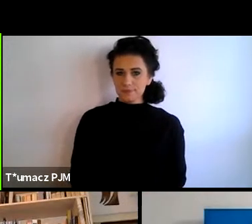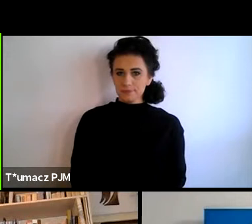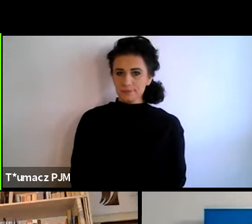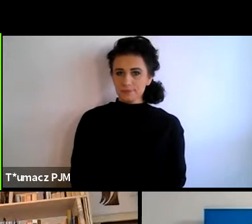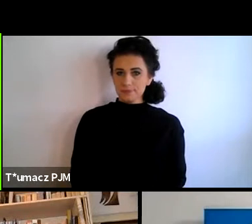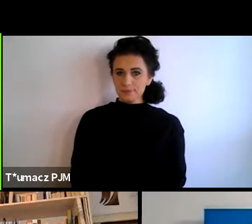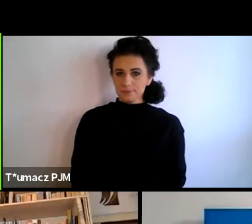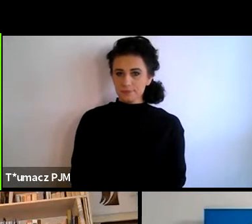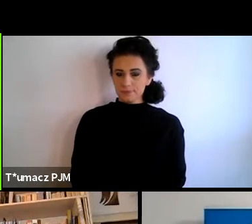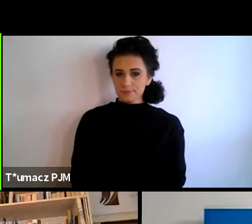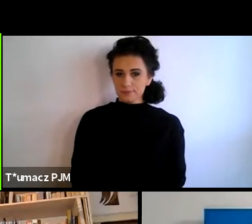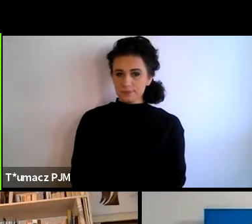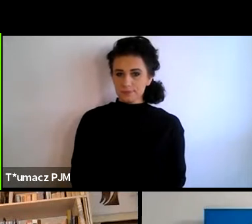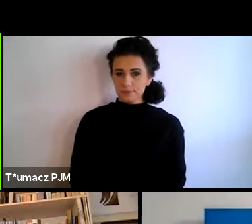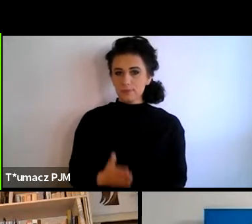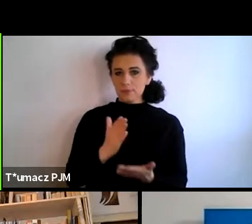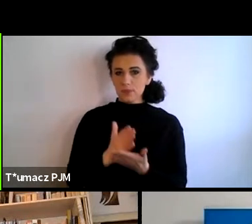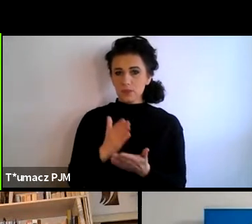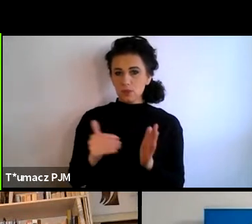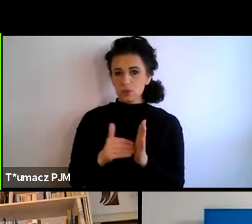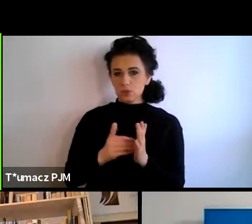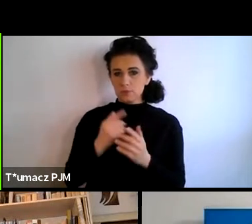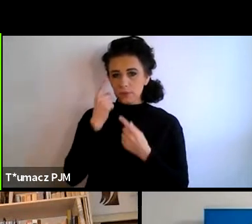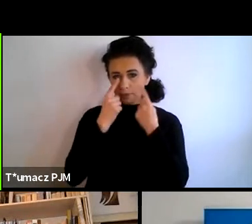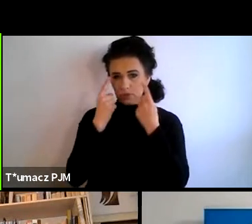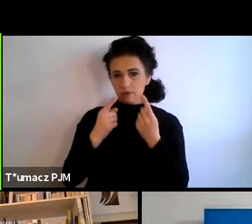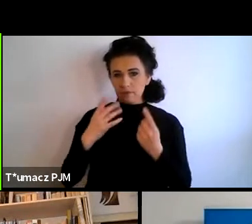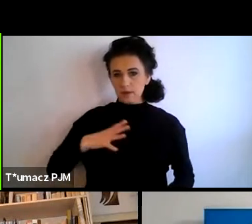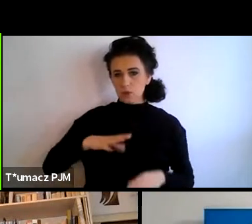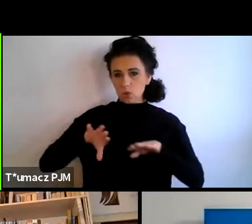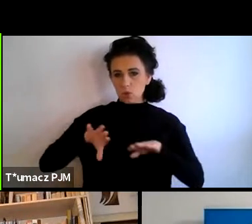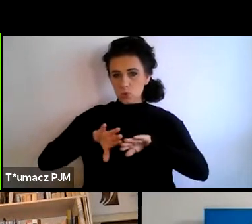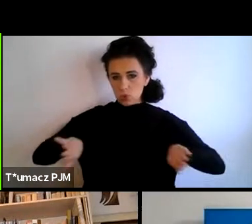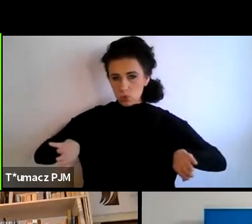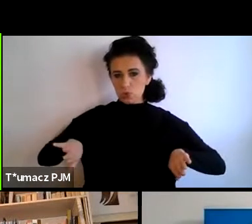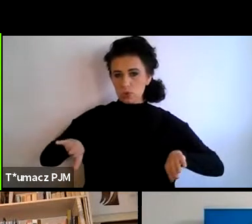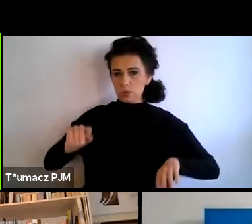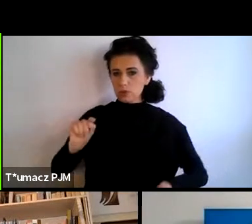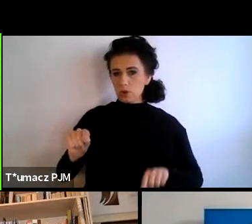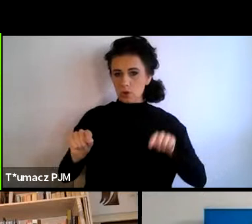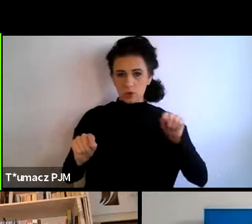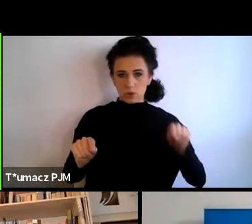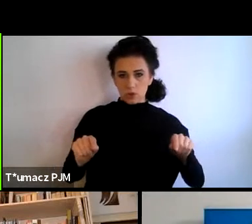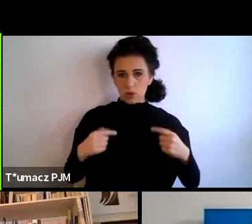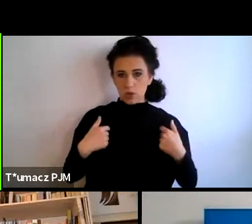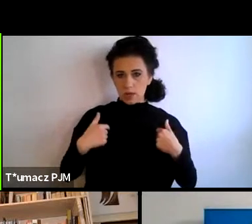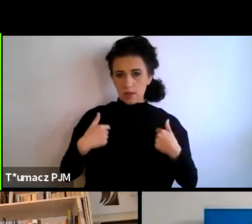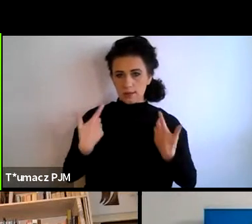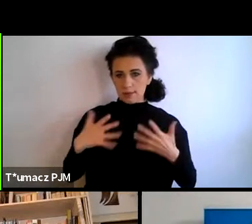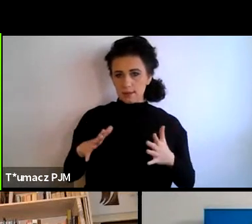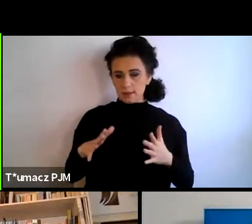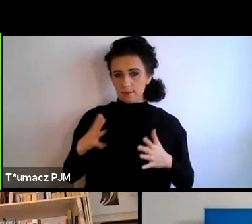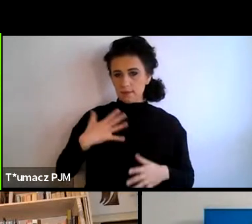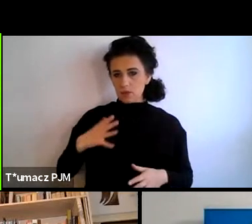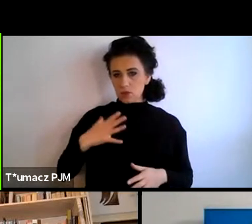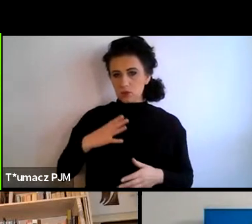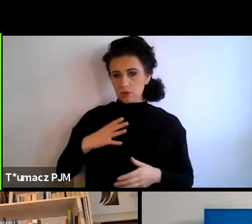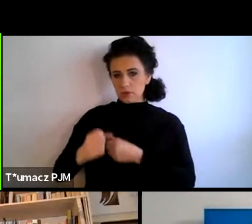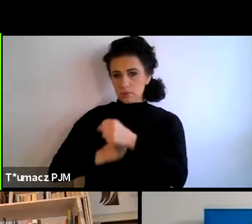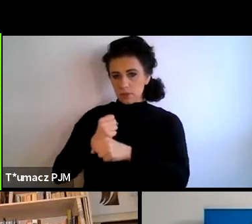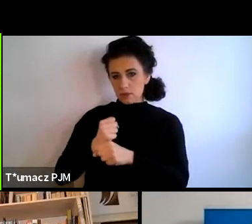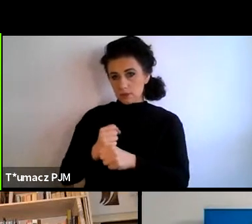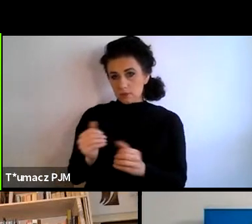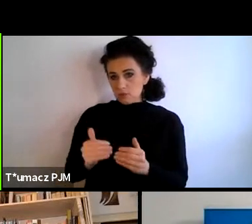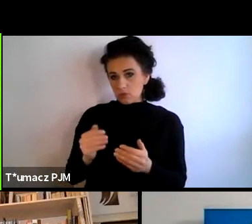Tylko to trzeba, myślę, to warto rozróżnić, ale nie chcę też wartościować czyjejś pracy, no, może tutaj też praktyka innych państw.